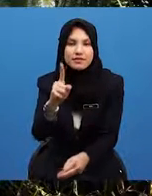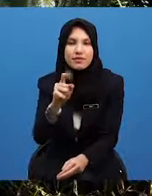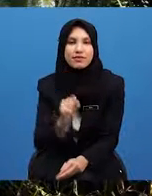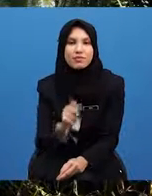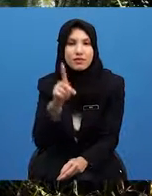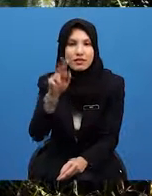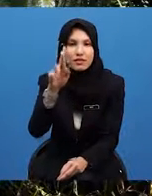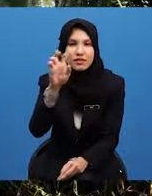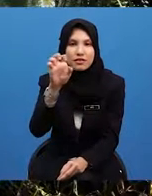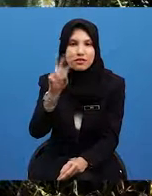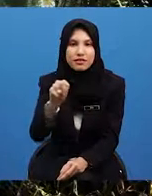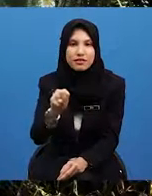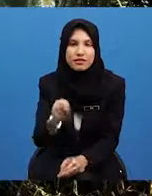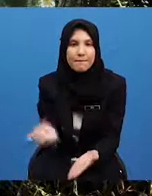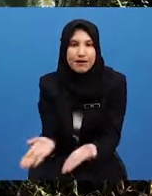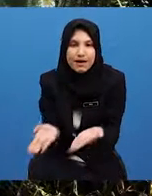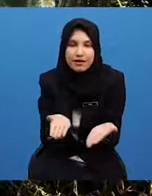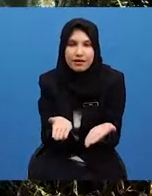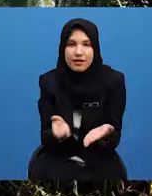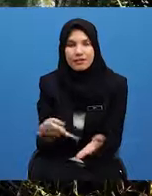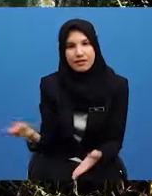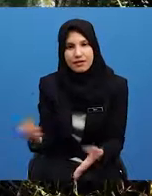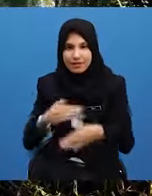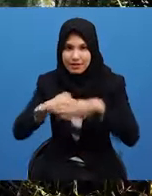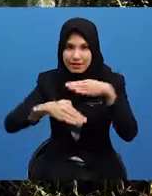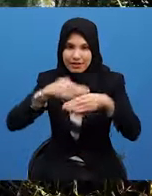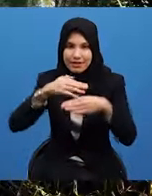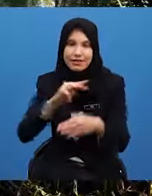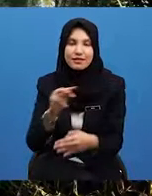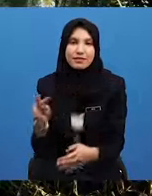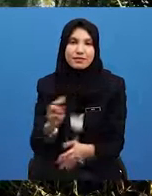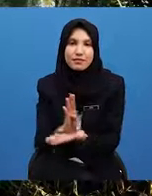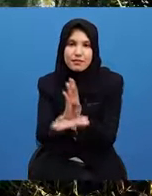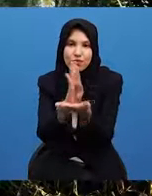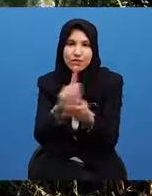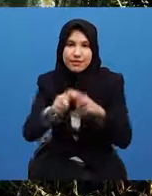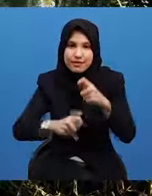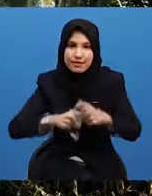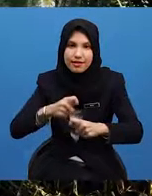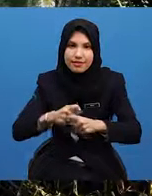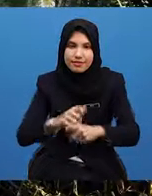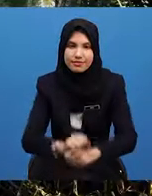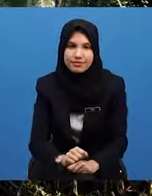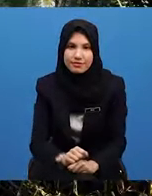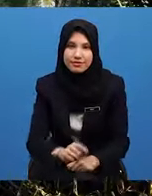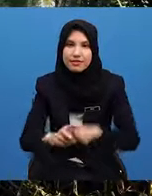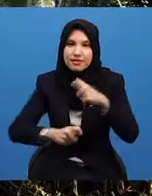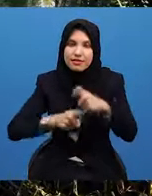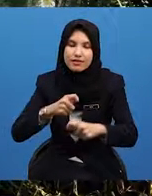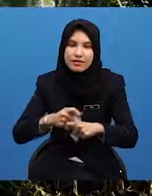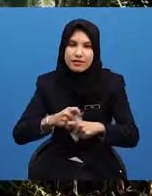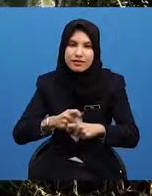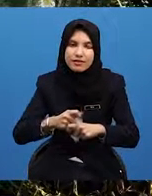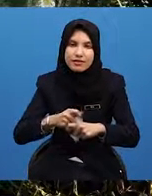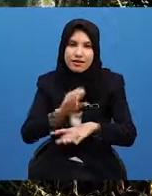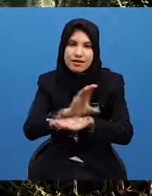yang mengangkat bahan binaan dengan bantuan takal. Takal yang digunakan